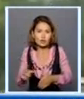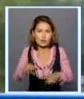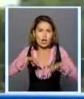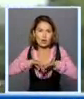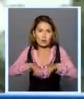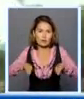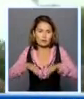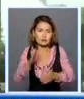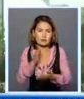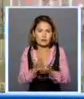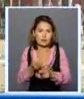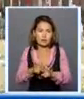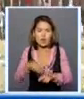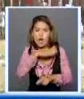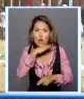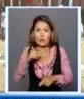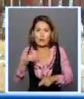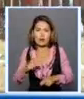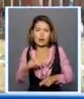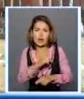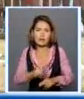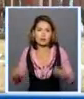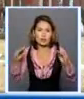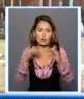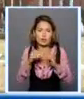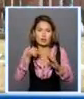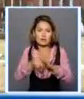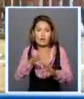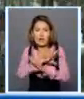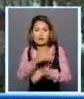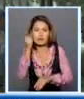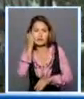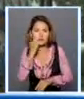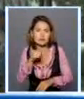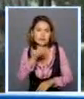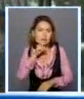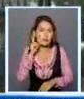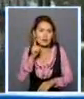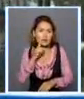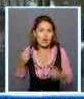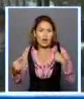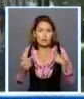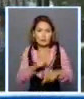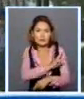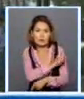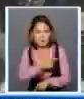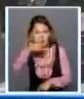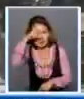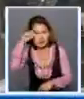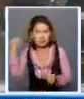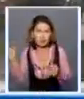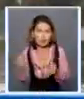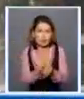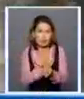жағажайды жағалап жүр. Көп қабаттағы тұрғын үйдегі қапырықтан қашып, еңкейген қариядан еңбеттеген балаға дейін қазір шілденің шіліңгірінде